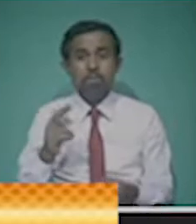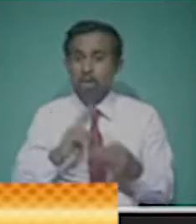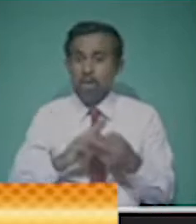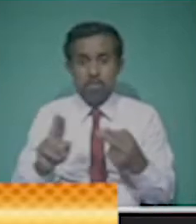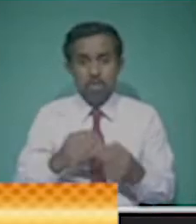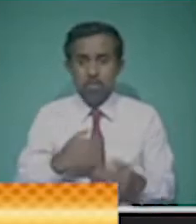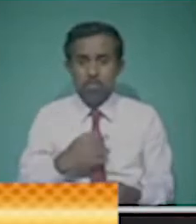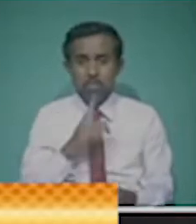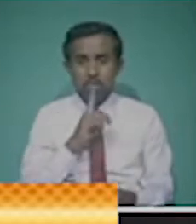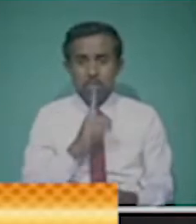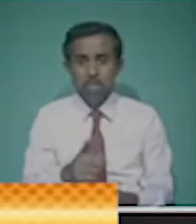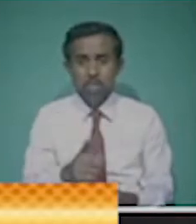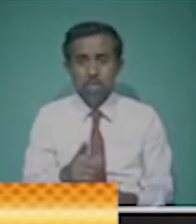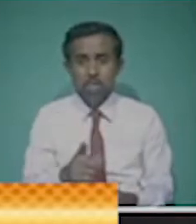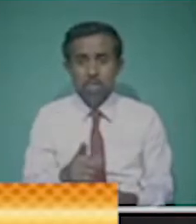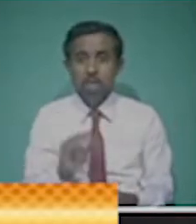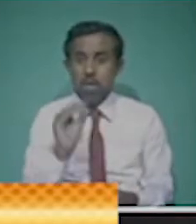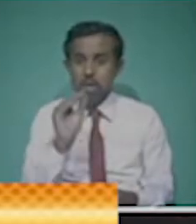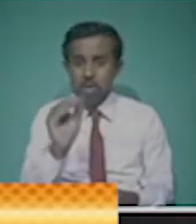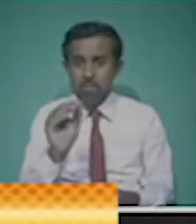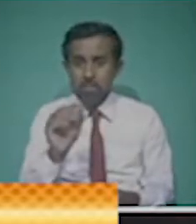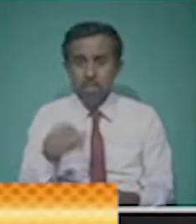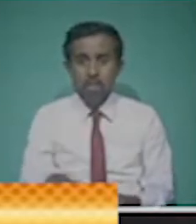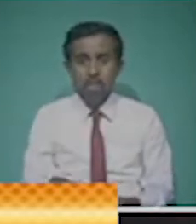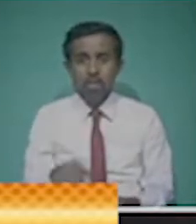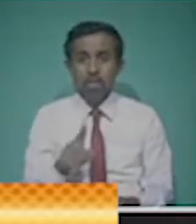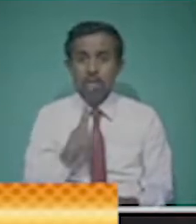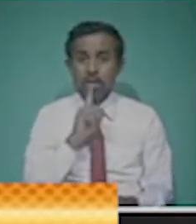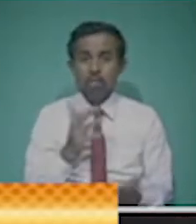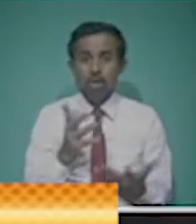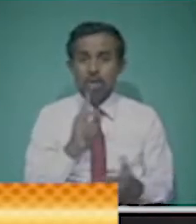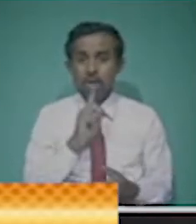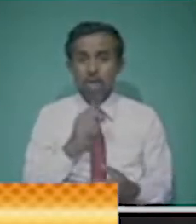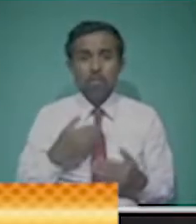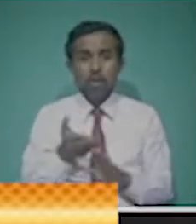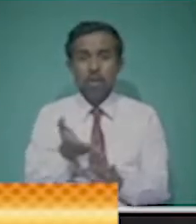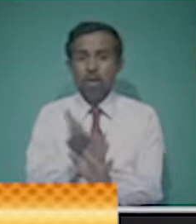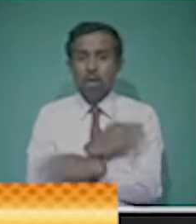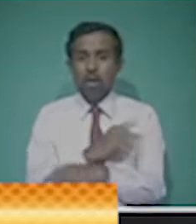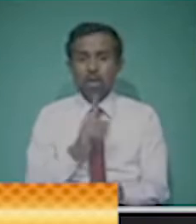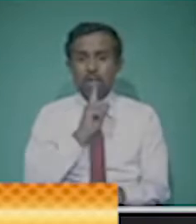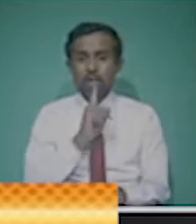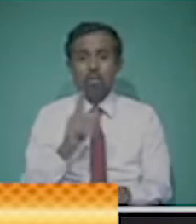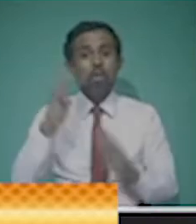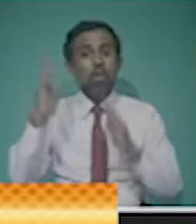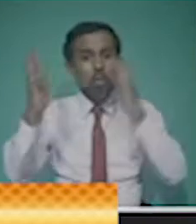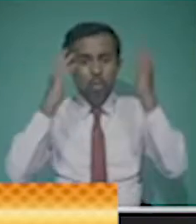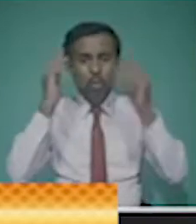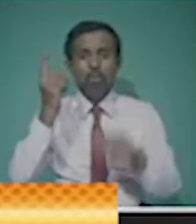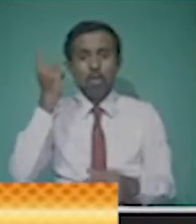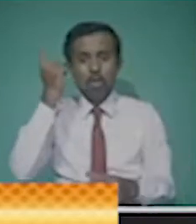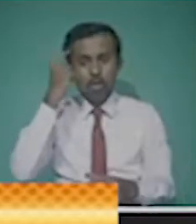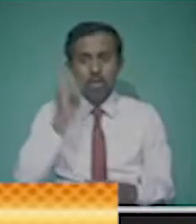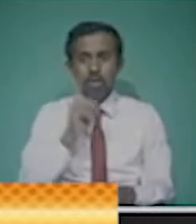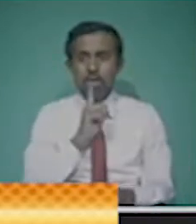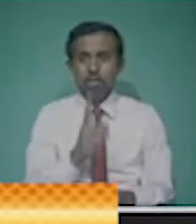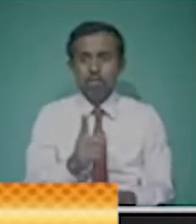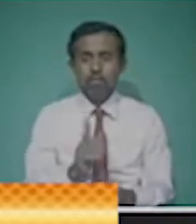பிரார்த்தனா கரணுமா ஏ உது உணானாங் அப்படி கேண்ட பாபு கிவனா கீழ ஒன்று அப்படி கீழே தீனுவான் அப்படி என்னவை லோகமும் கீழே தீனுவான் தீரம் கண்டு